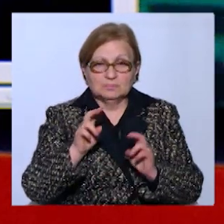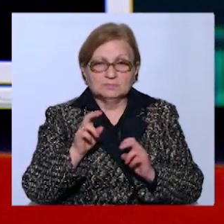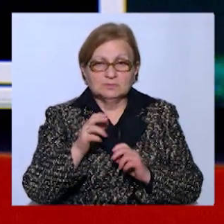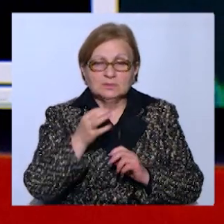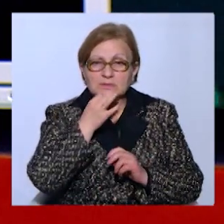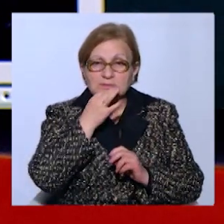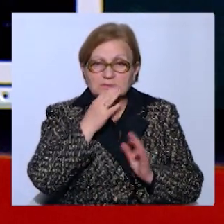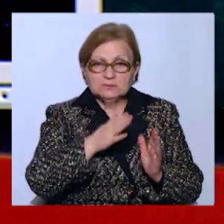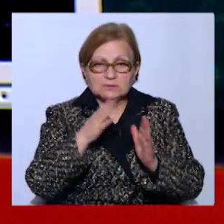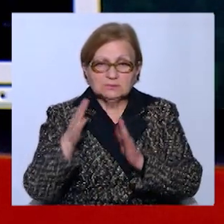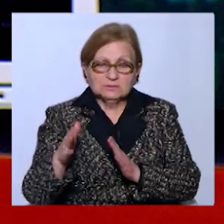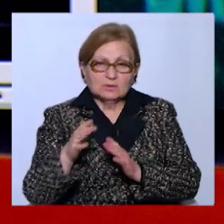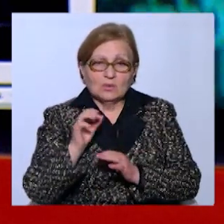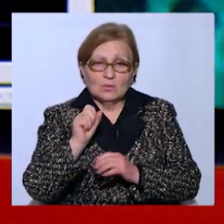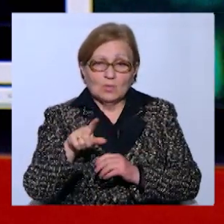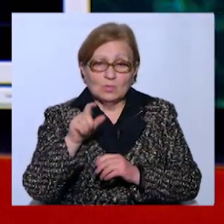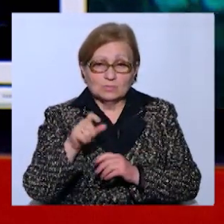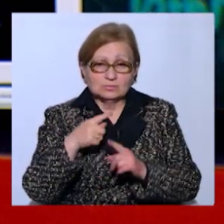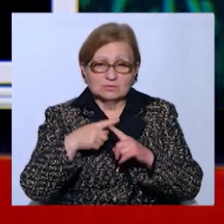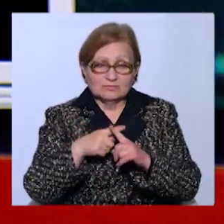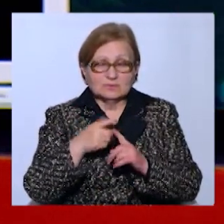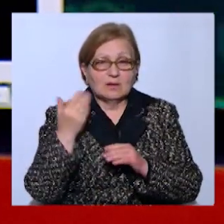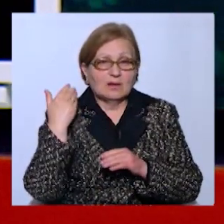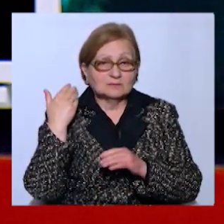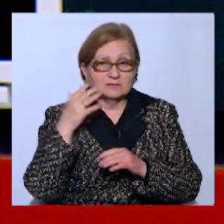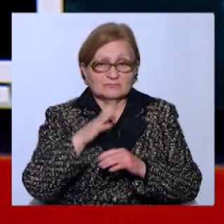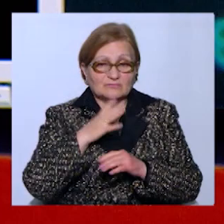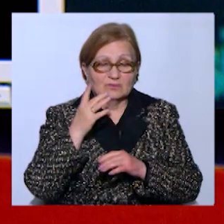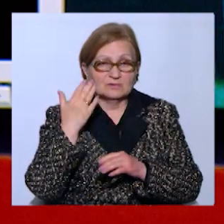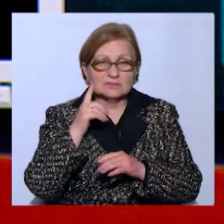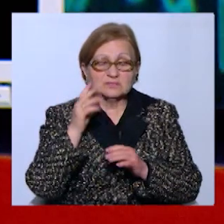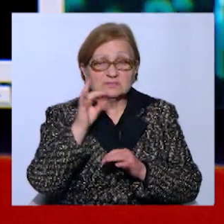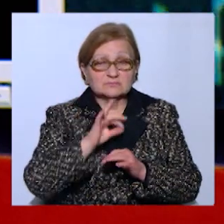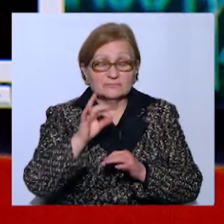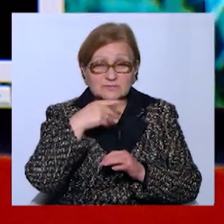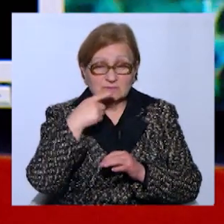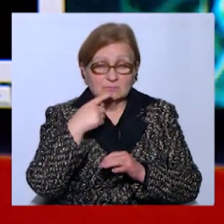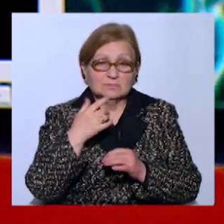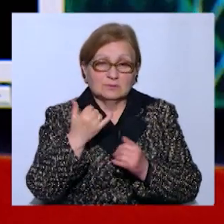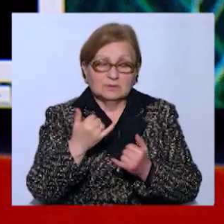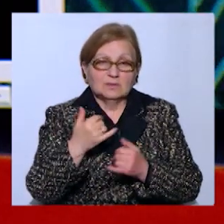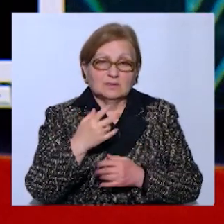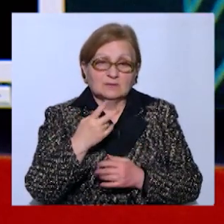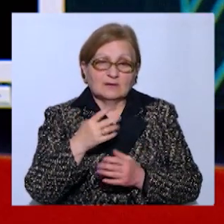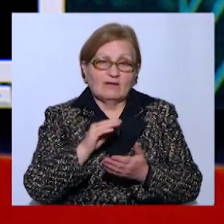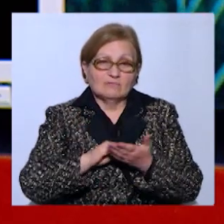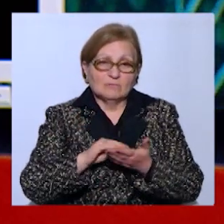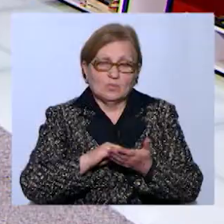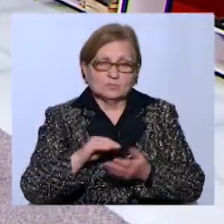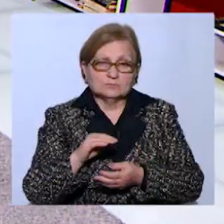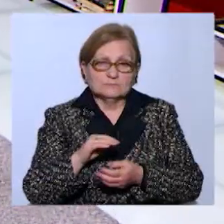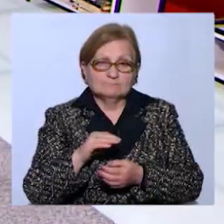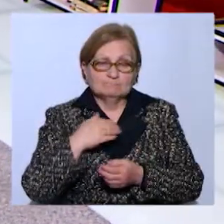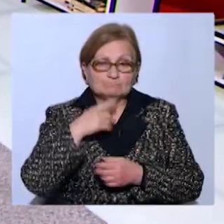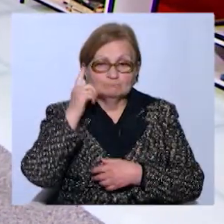სანამ გადავალთ ოქროს კვეთაზე, გავიხსენოთ წინა მასალა, რაზეც ვისაუბრეთ მიმდინარე გაკვეთილები. ესე იგი,